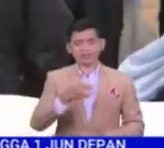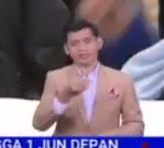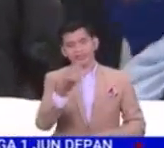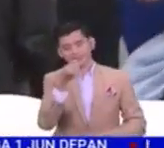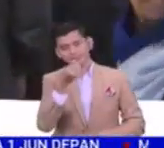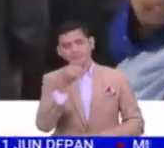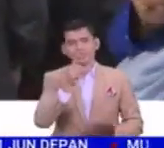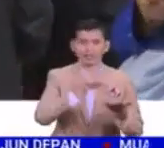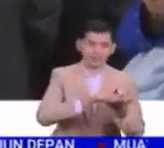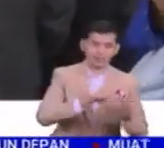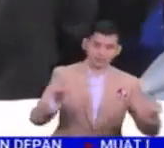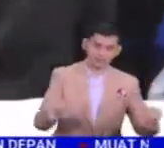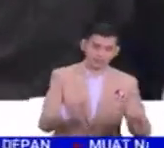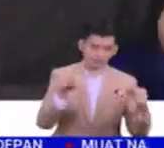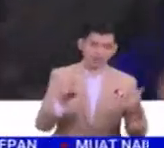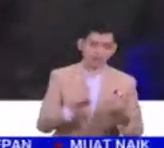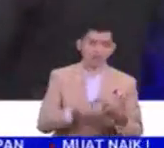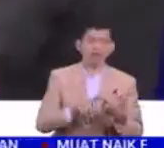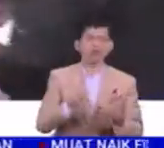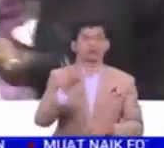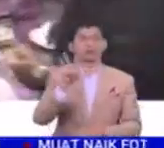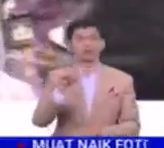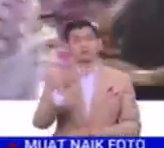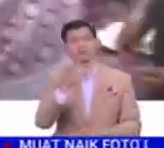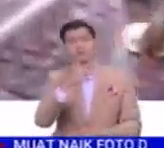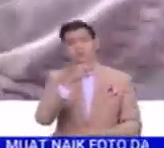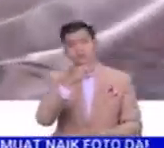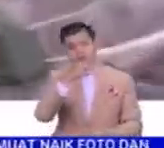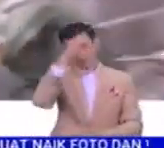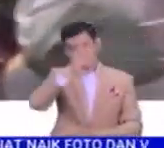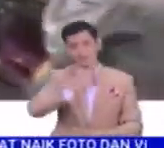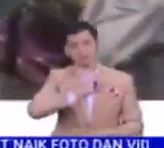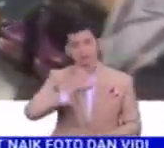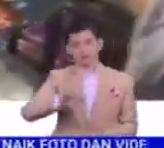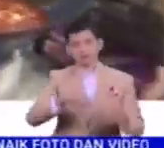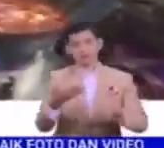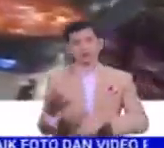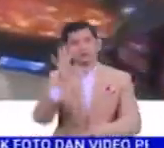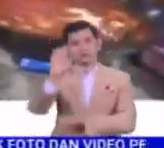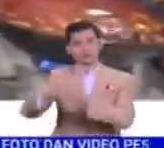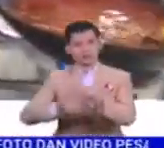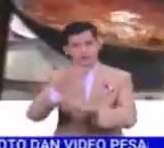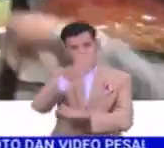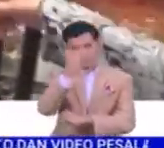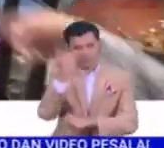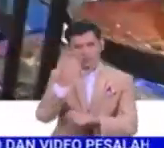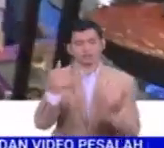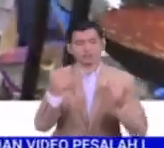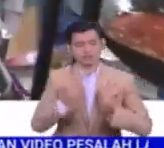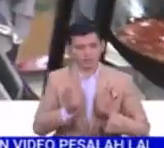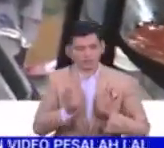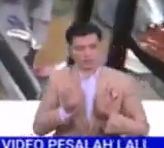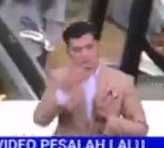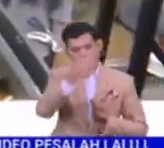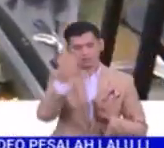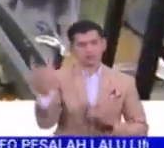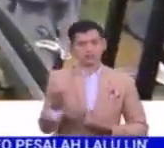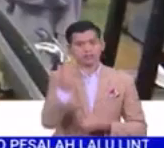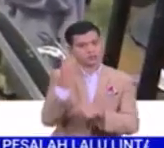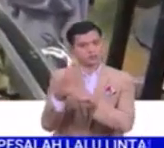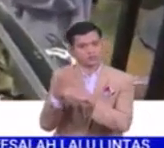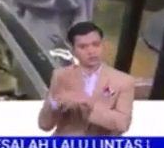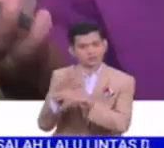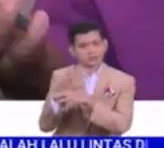goreng. Masa saya 4 tahun dah meninggal. Sebab dia penat. Sebab dia selalu kerja